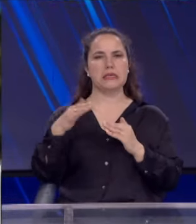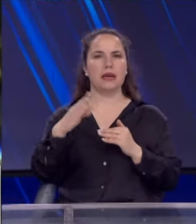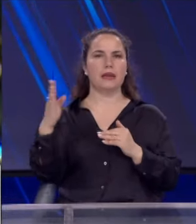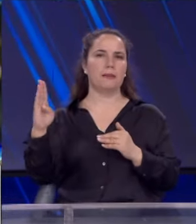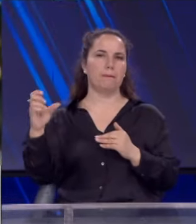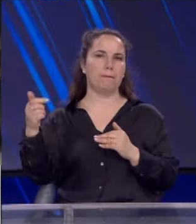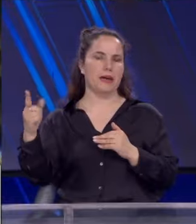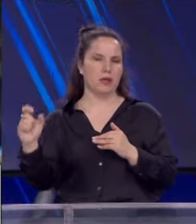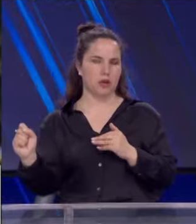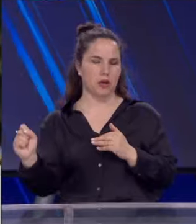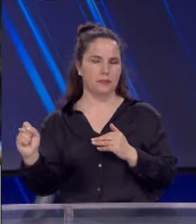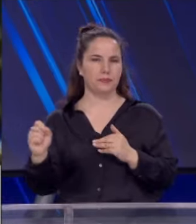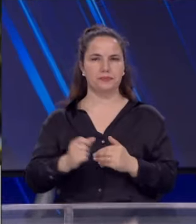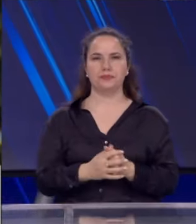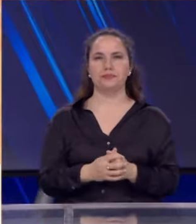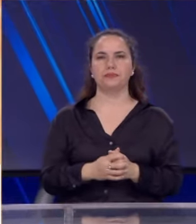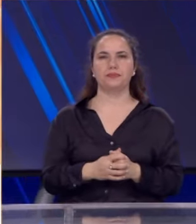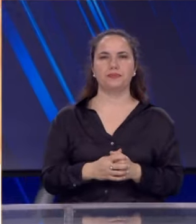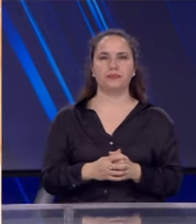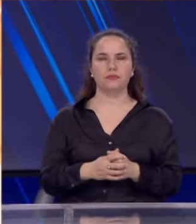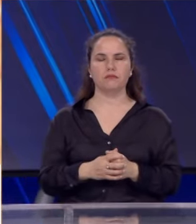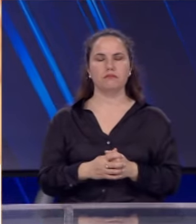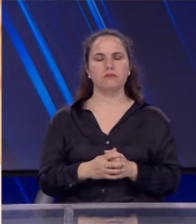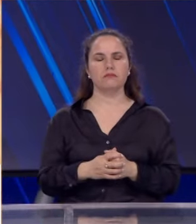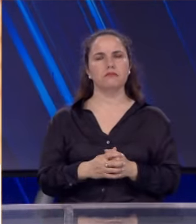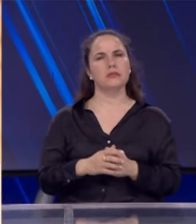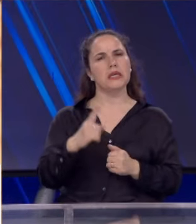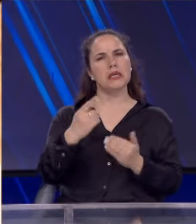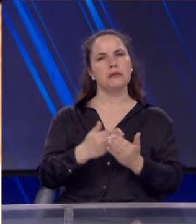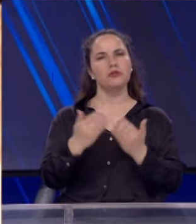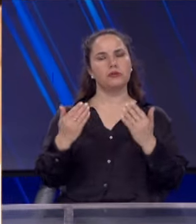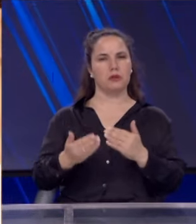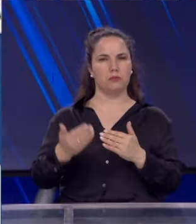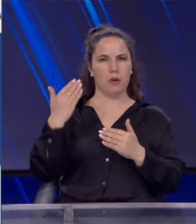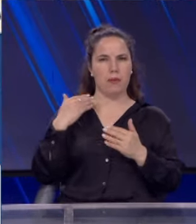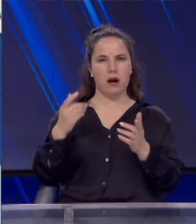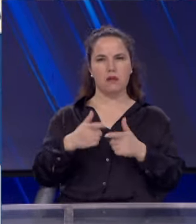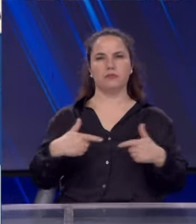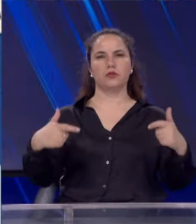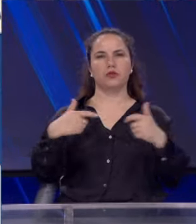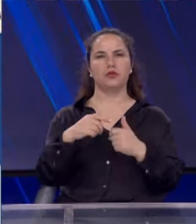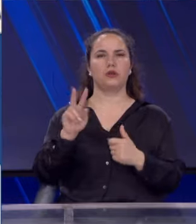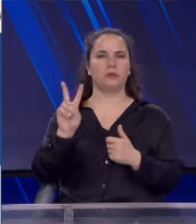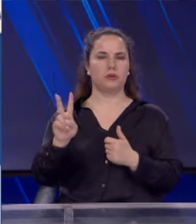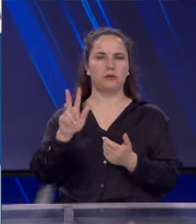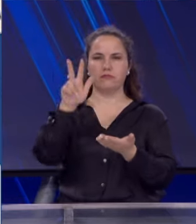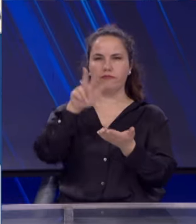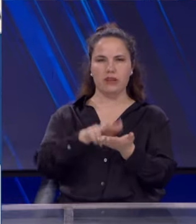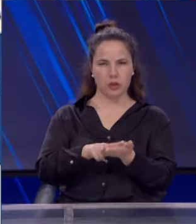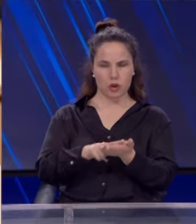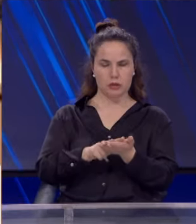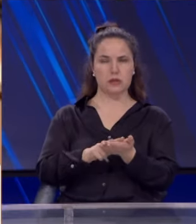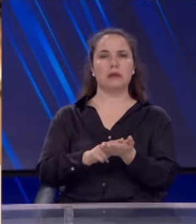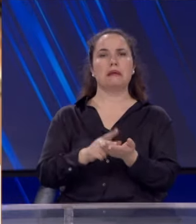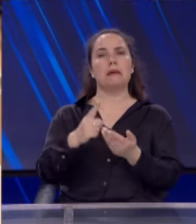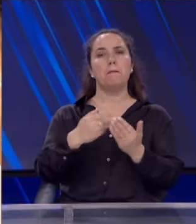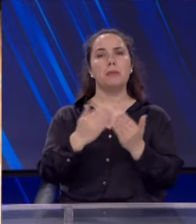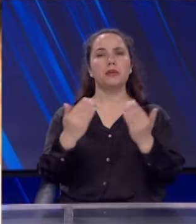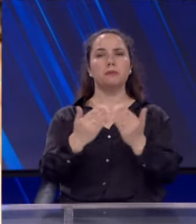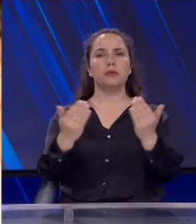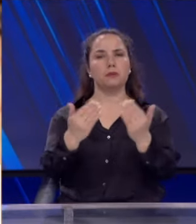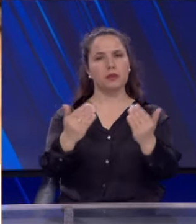30 dhjetor ndodhet në arrest shtëpie. Një ditë më parë, në mbledhjen e Këshillit Kombëtar të PD-s u vendos që nga nesër protestat të shtrihen në të gjithë